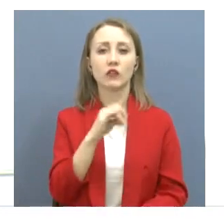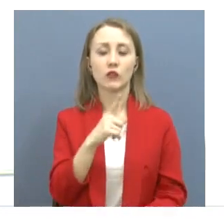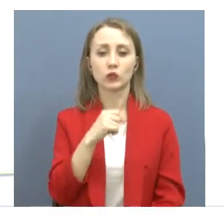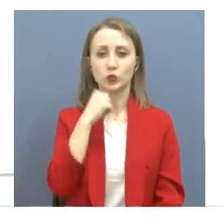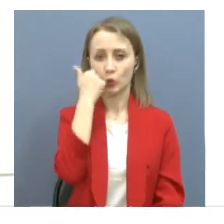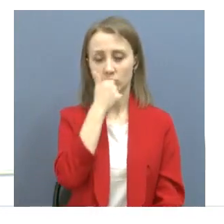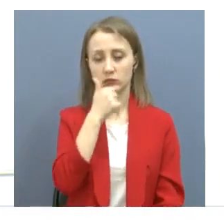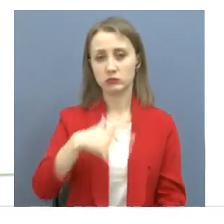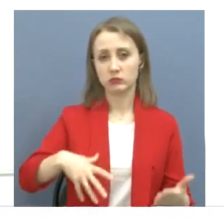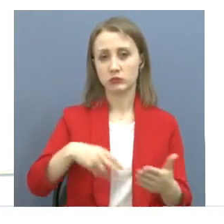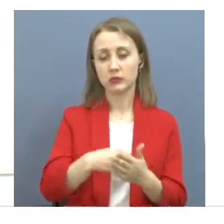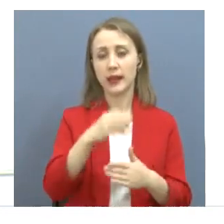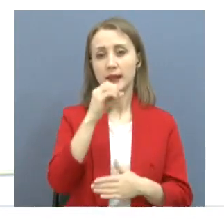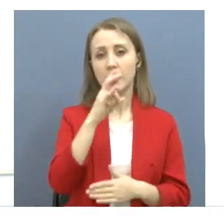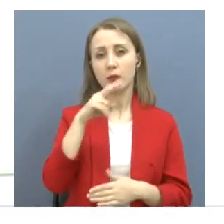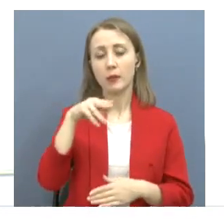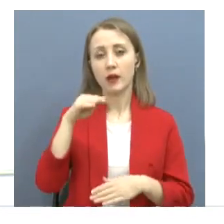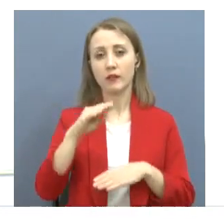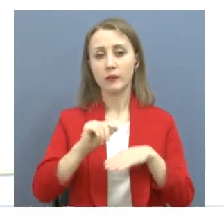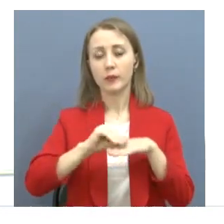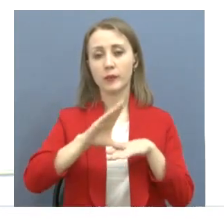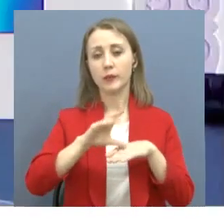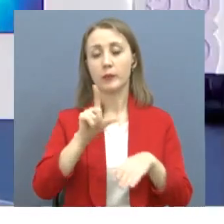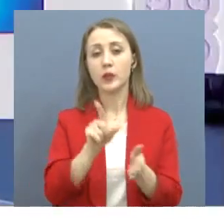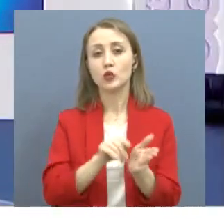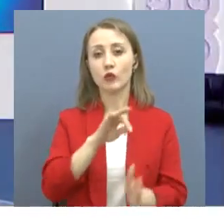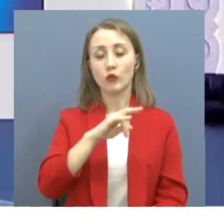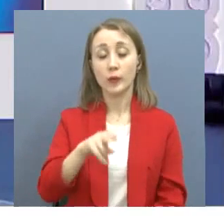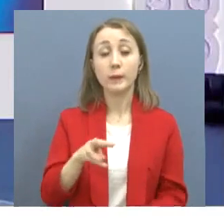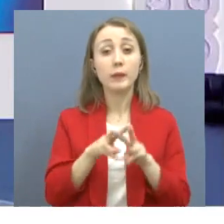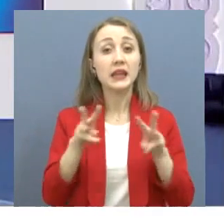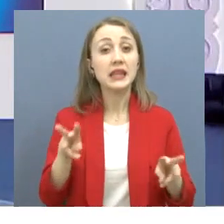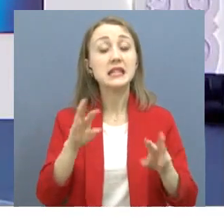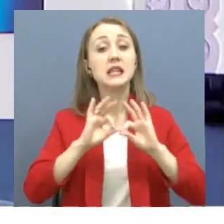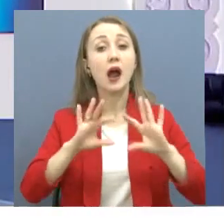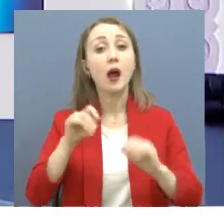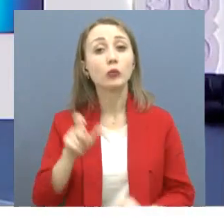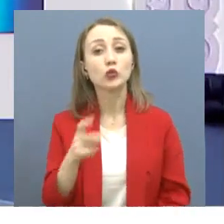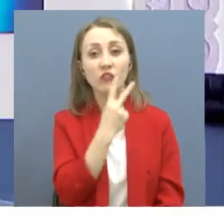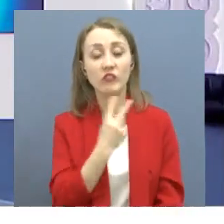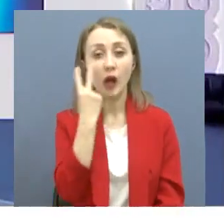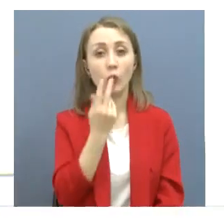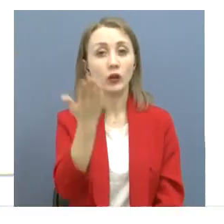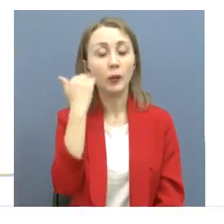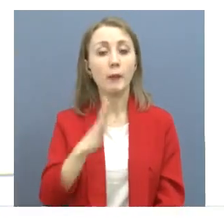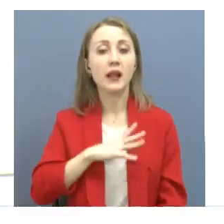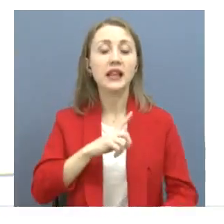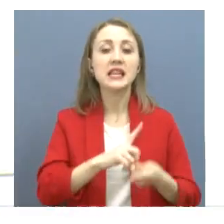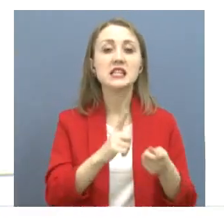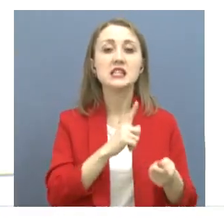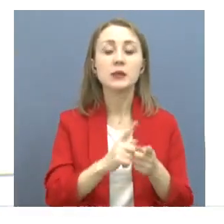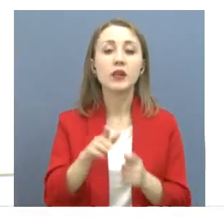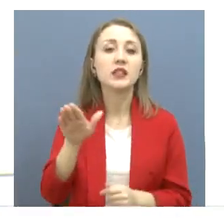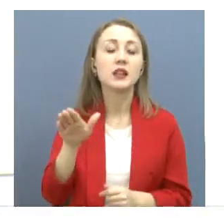до чрезвычайного положения за последние 12 месяцев. Министр объяснил, что 2 года назад было внесено изменение в части